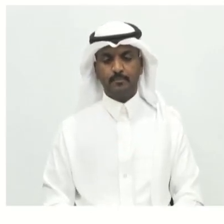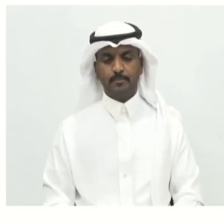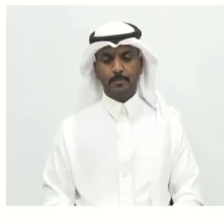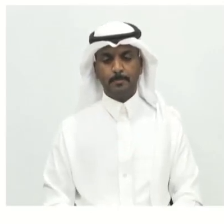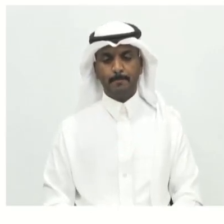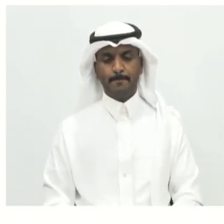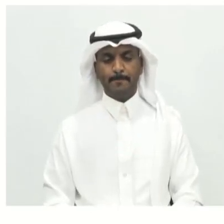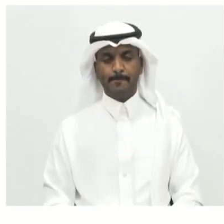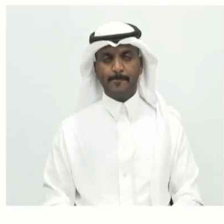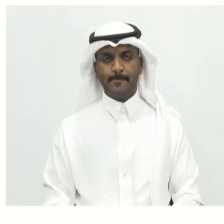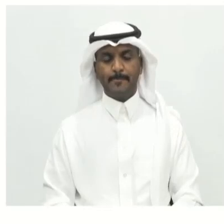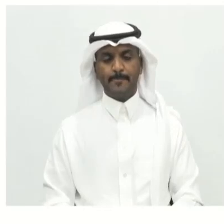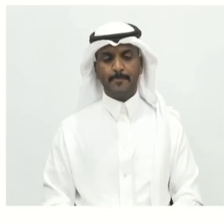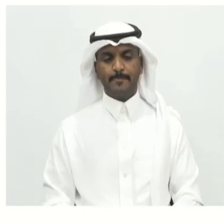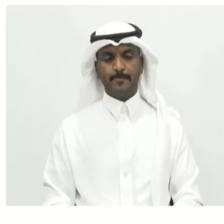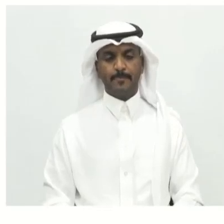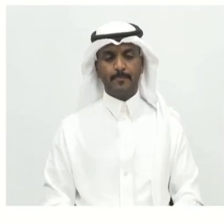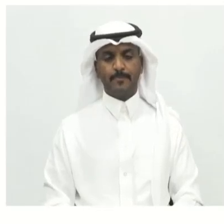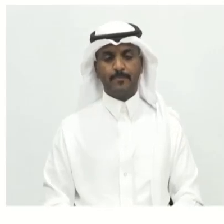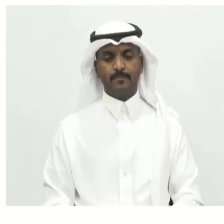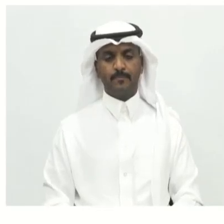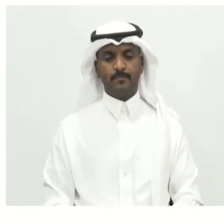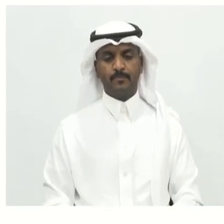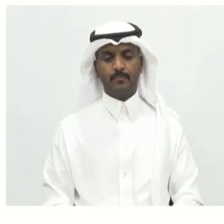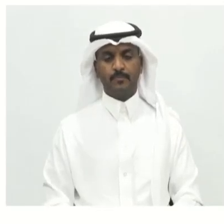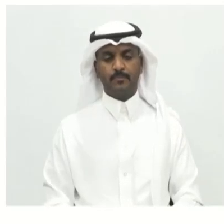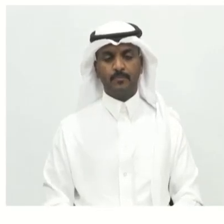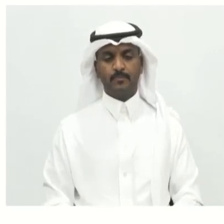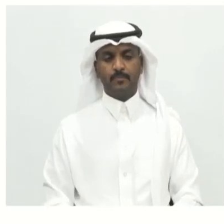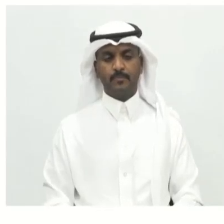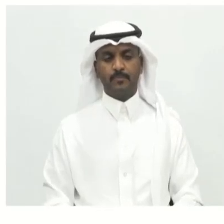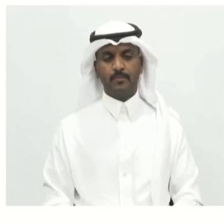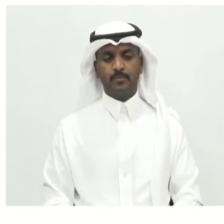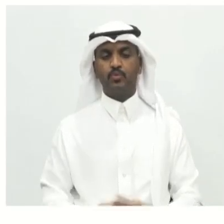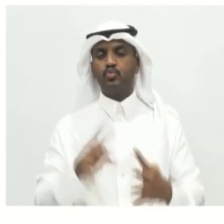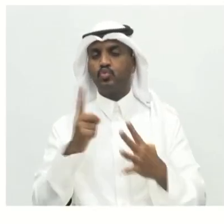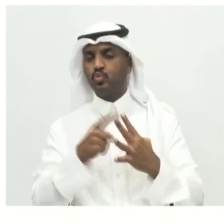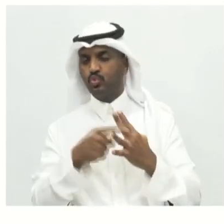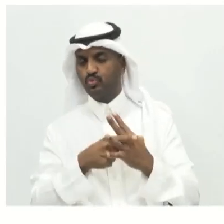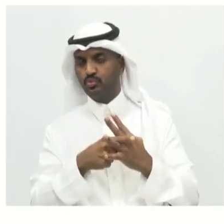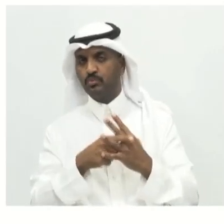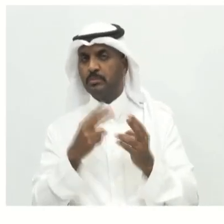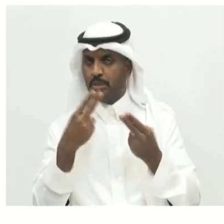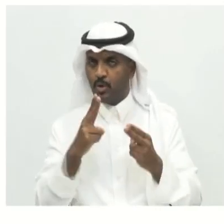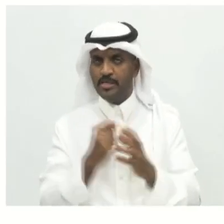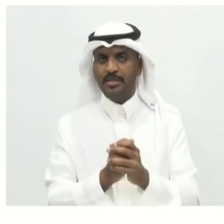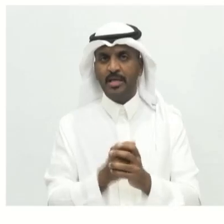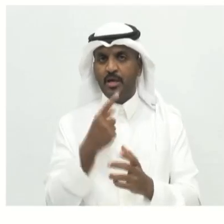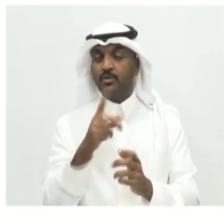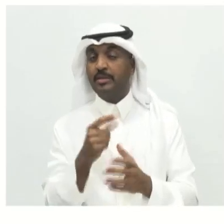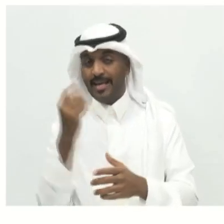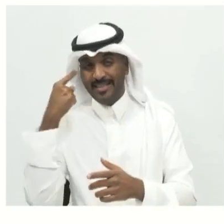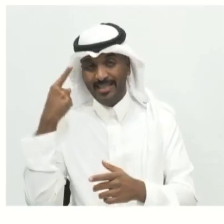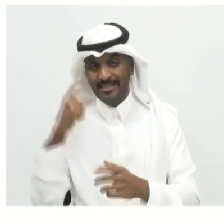بحرام طيب اذا شروط جواز التداوي ان يعتقد ان الدواء مجرد